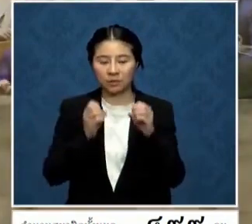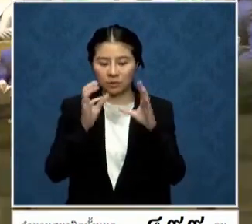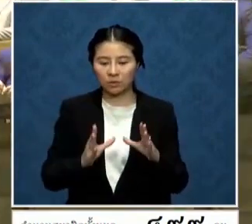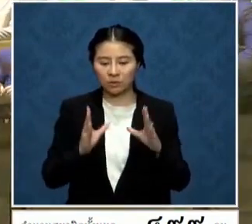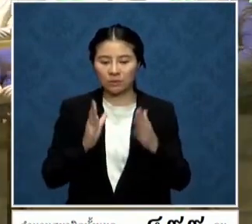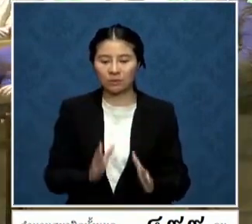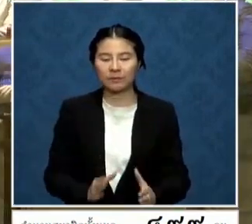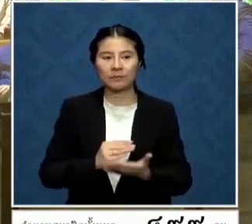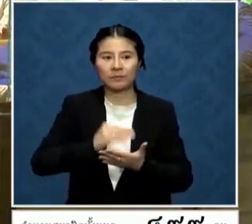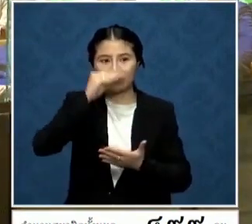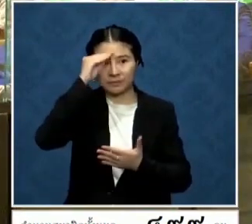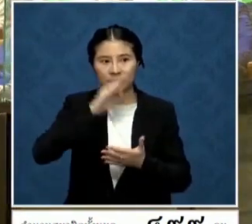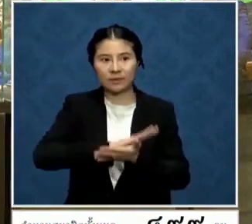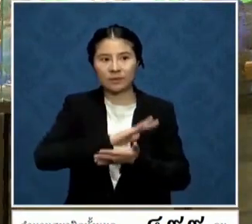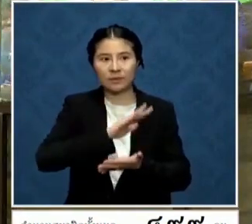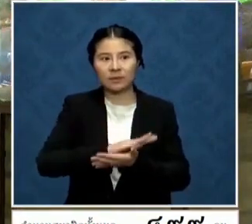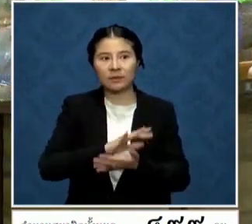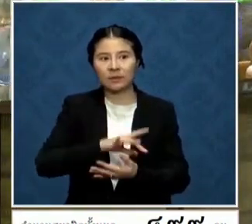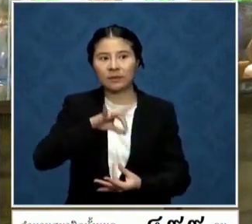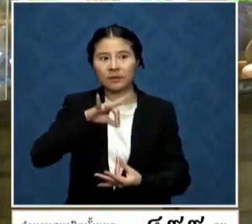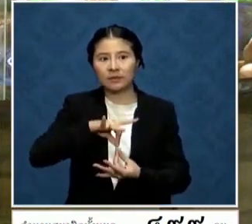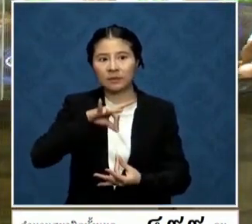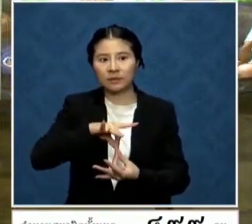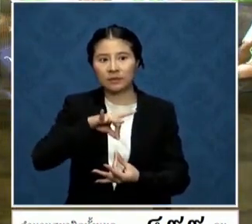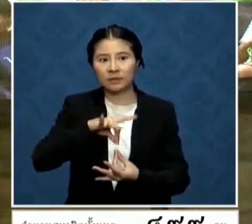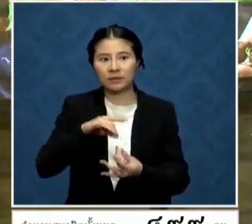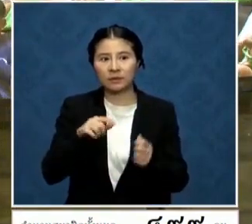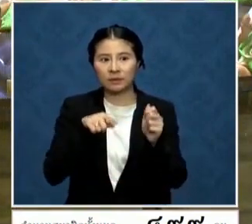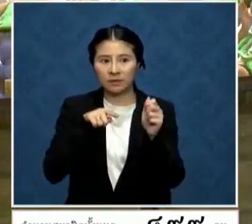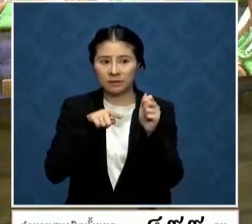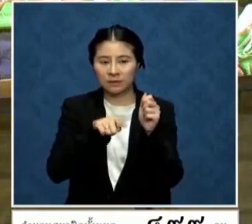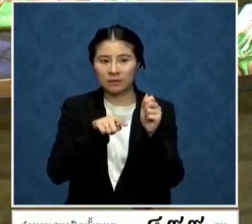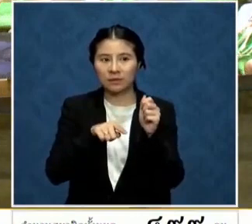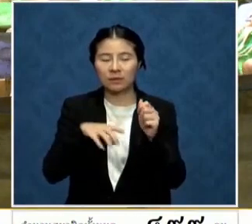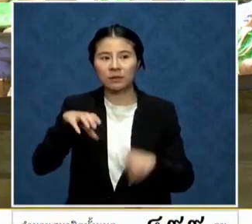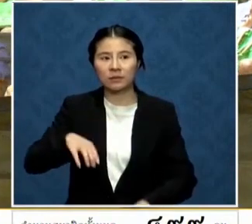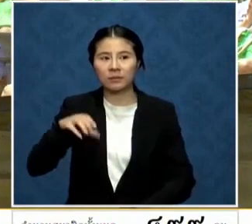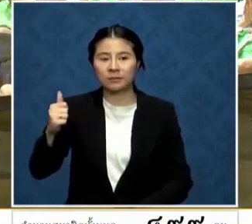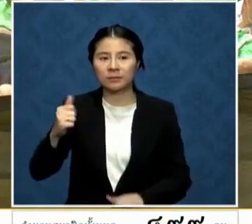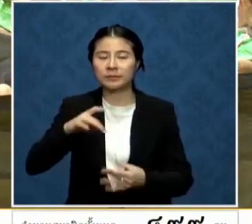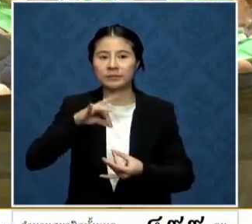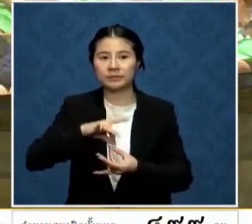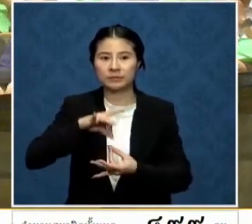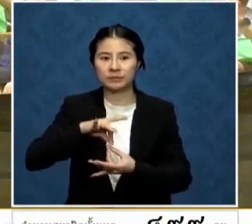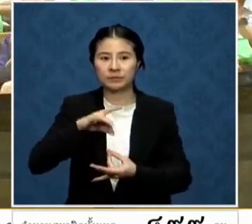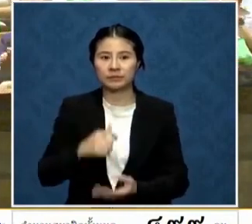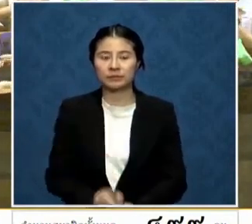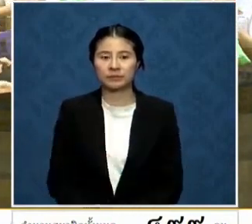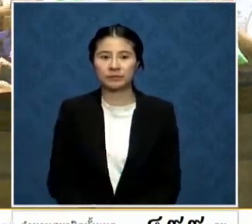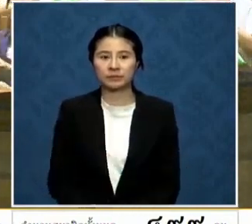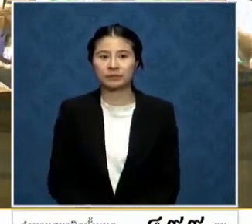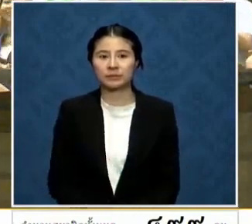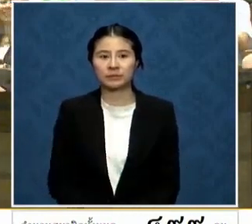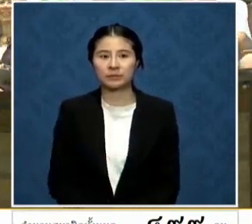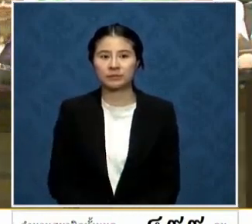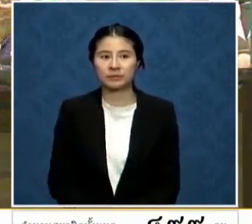เรียนโรงเรียนสุโขทัยวิทยาคมอำเภอเมืองสุโขทัยจังหวัดสุโขทัยครับต่อ